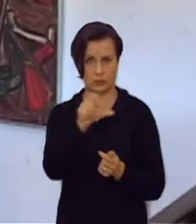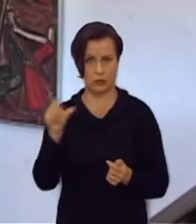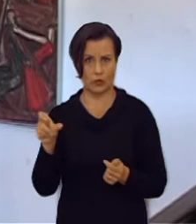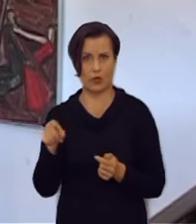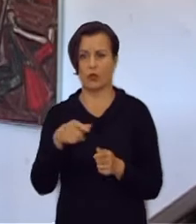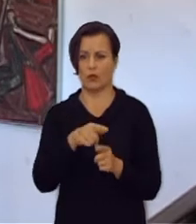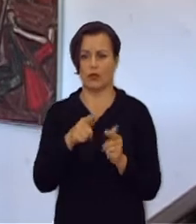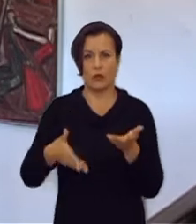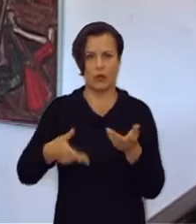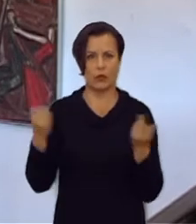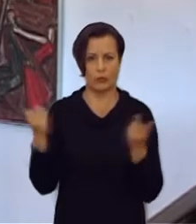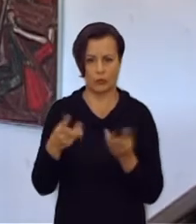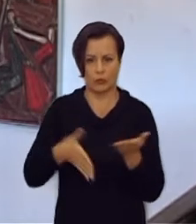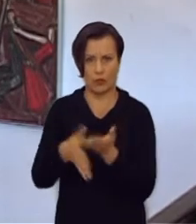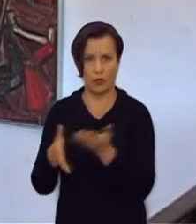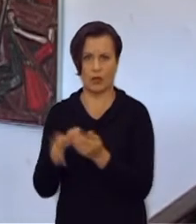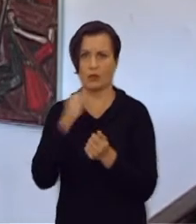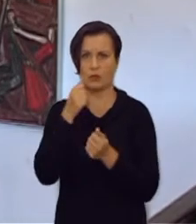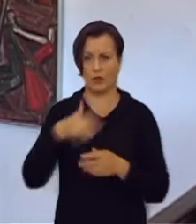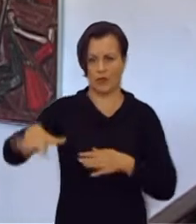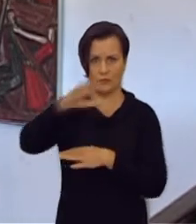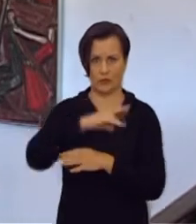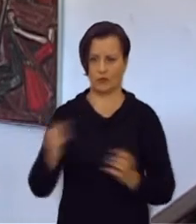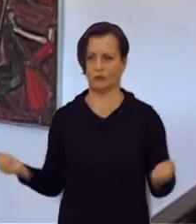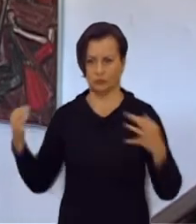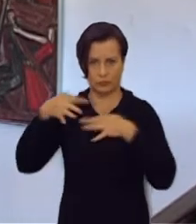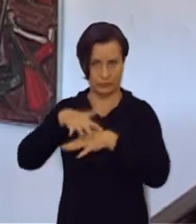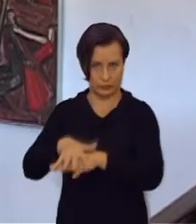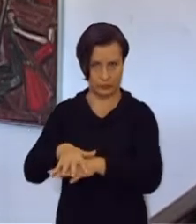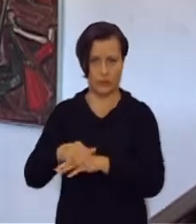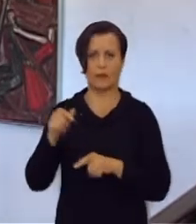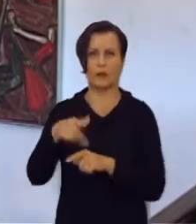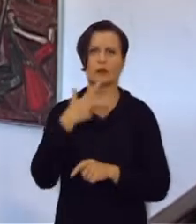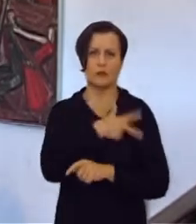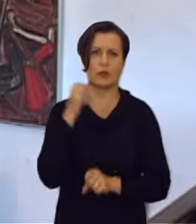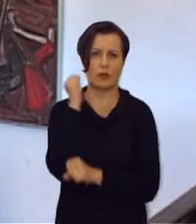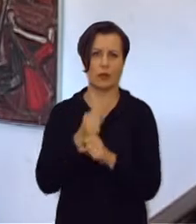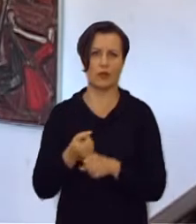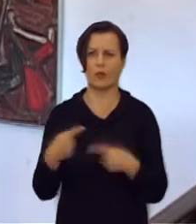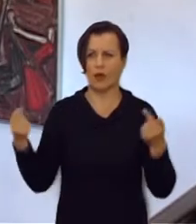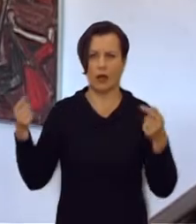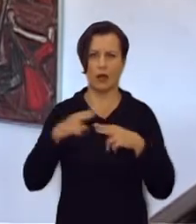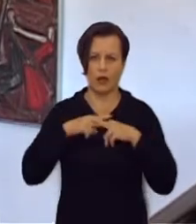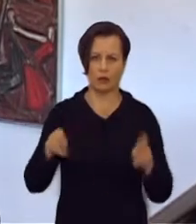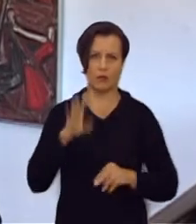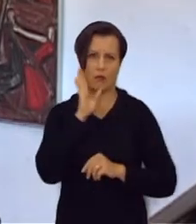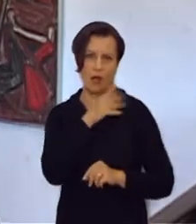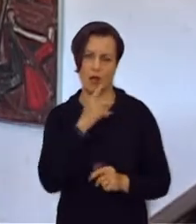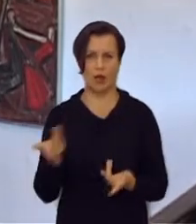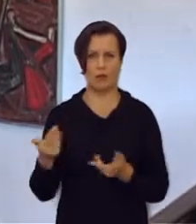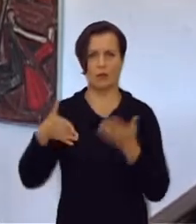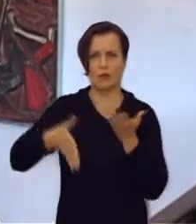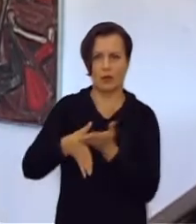reikia pagalbos, sugrįžta į visuomenę. Nes socialinės darbuotojos tos yra kaip ir mamos, kaip ir padėjėjos